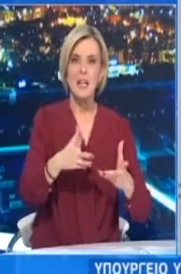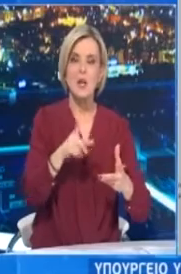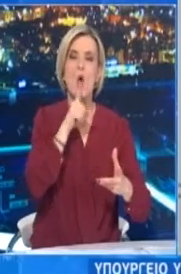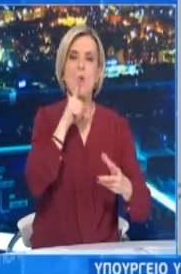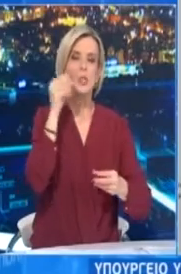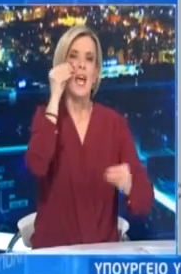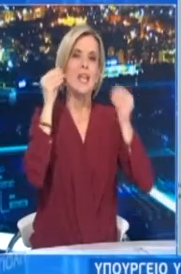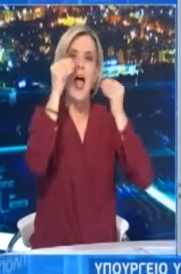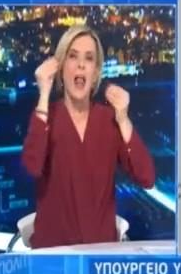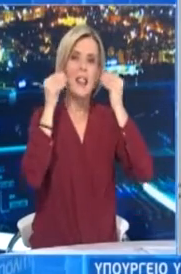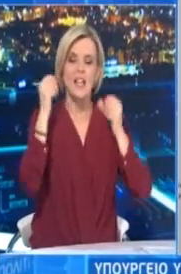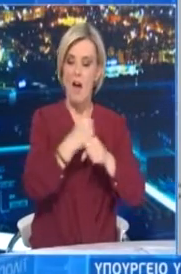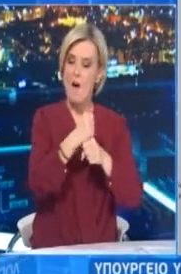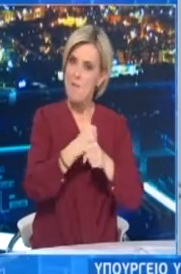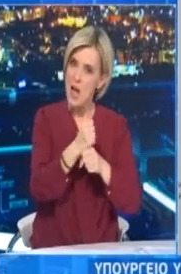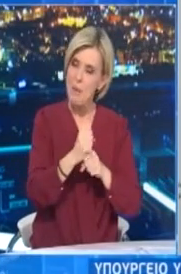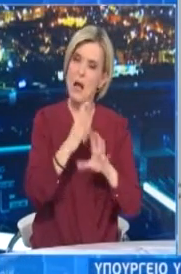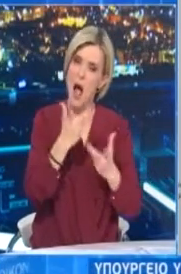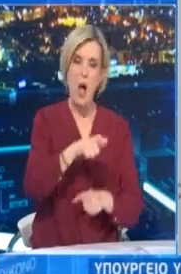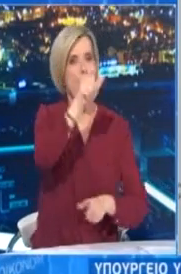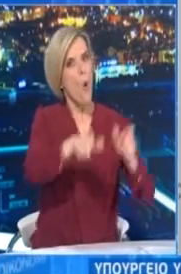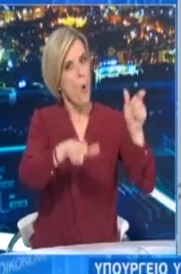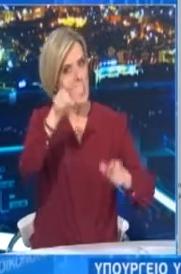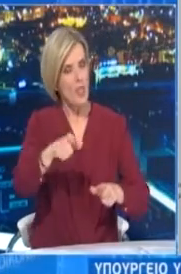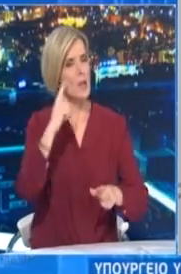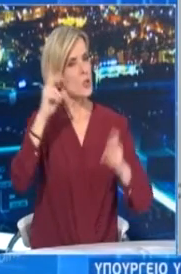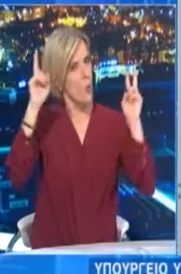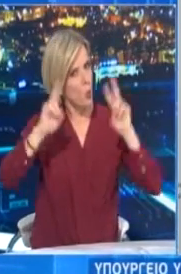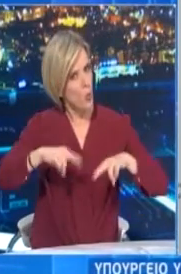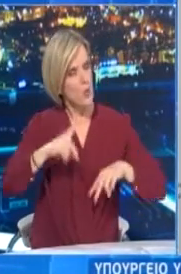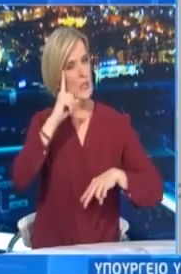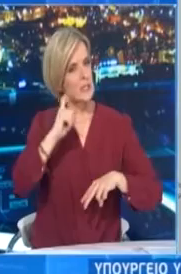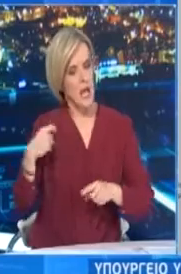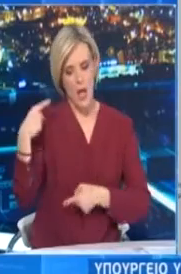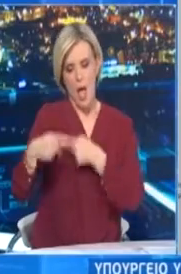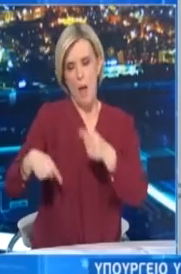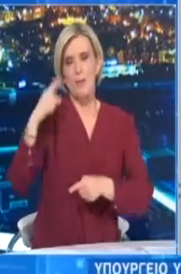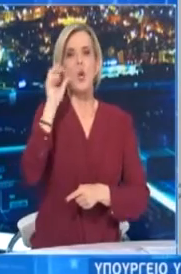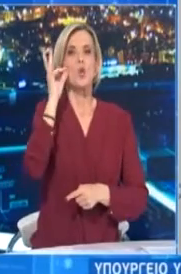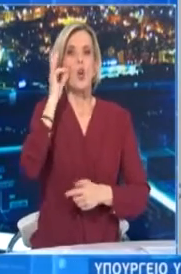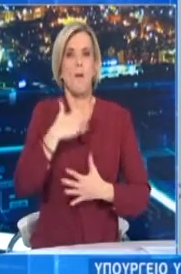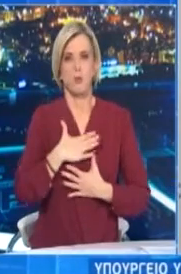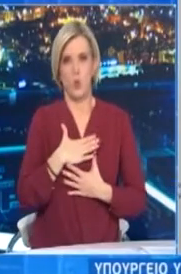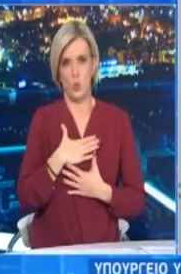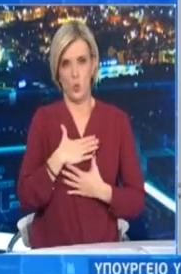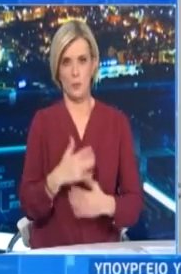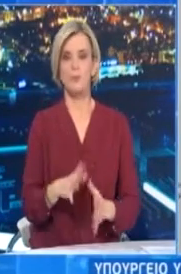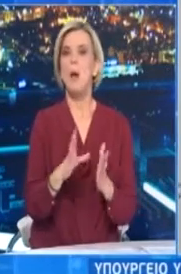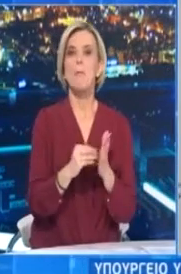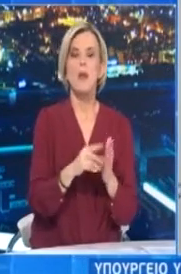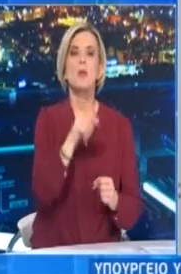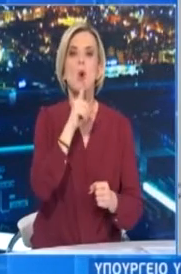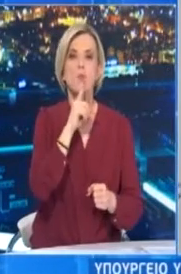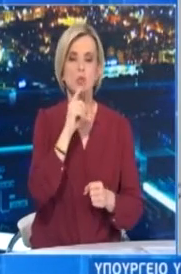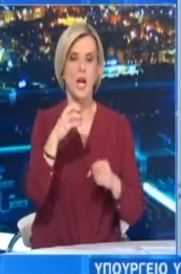Αντένδειξη επίσης είναι το ιστορικό αλλεργικής αντίδρασης σε προηγούμενη δόση του εμβολίου. Η ύπαρξη αλλεργίας σε τροφές, όπως